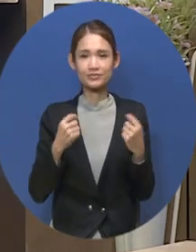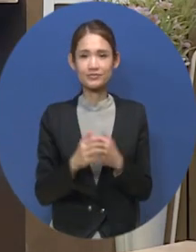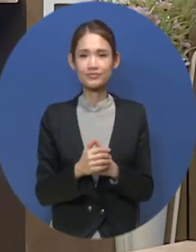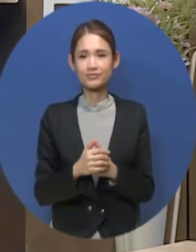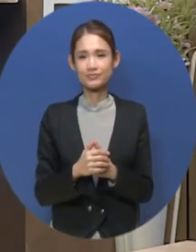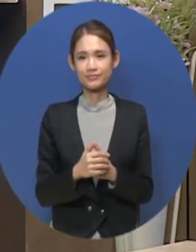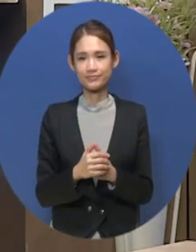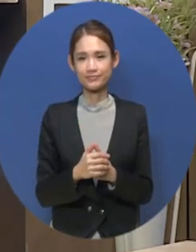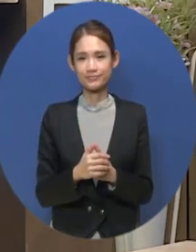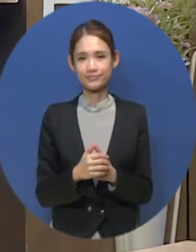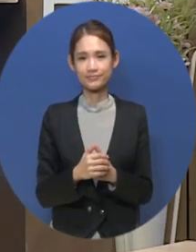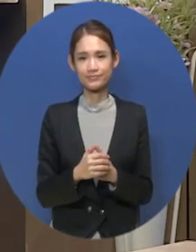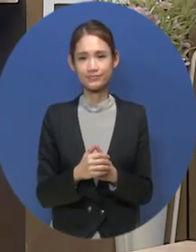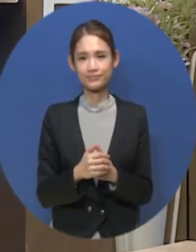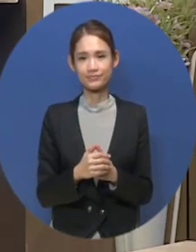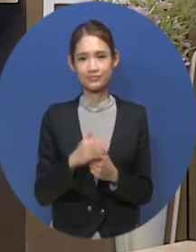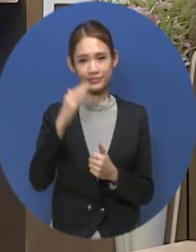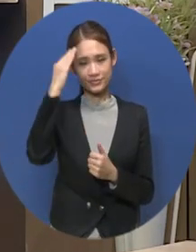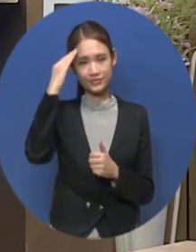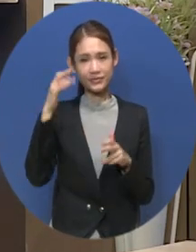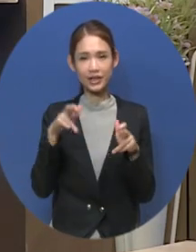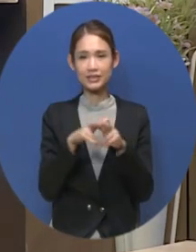예. 사실 이 그러면